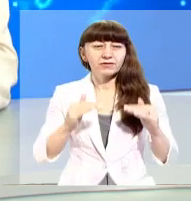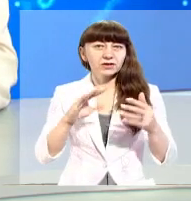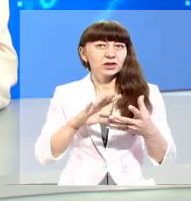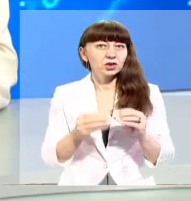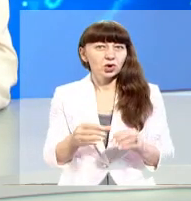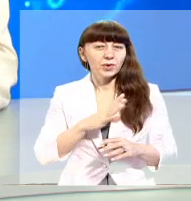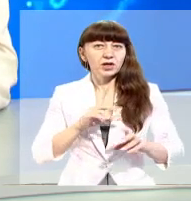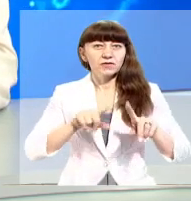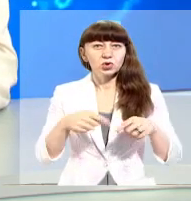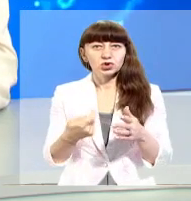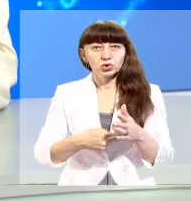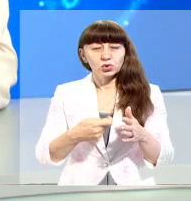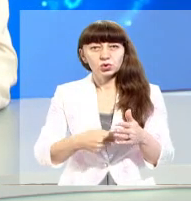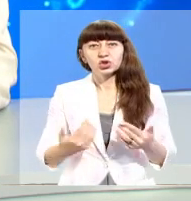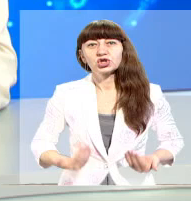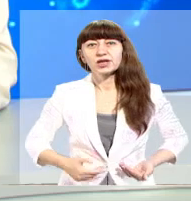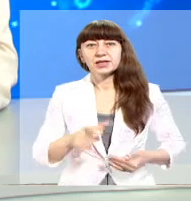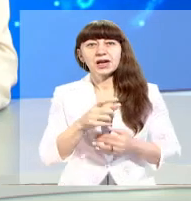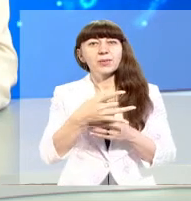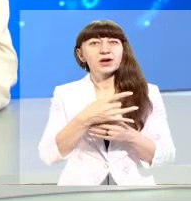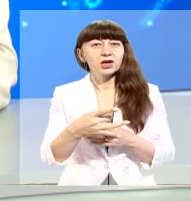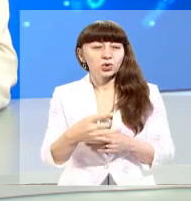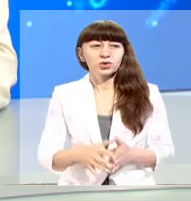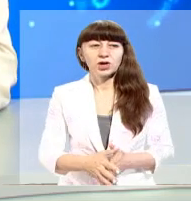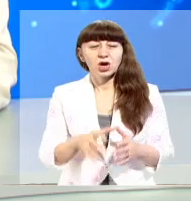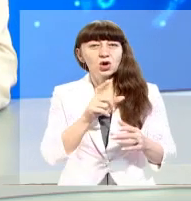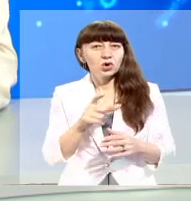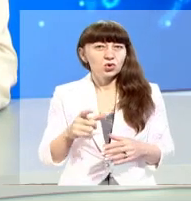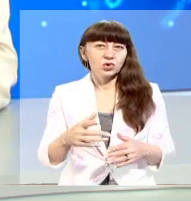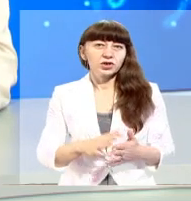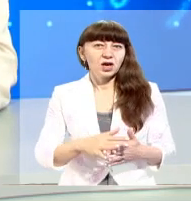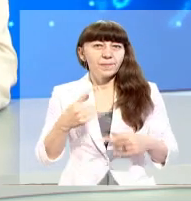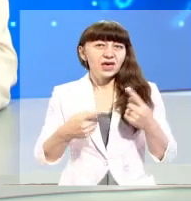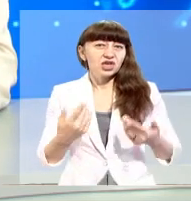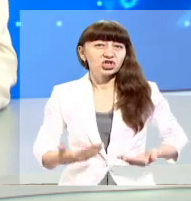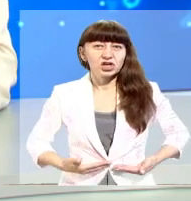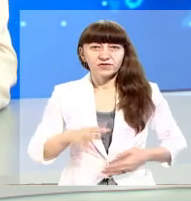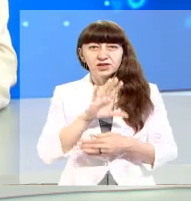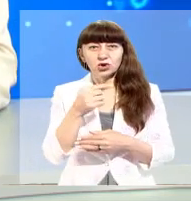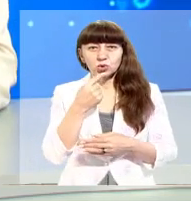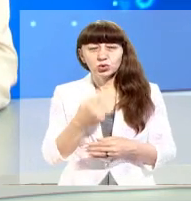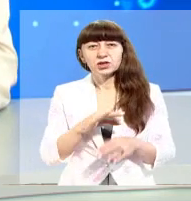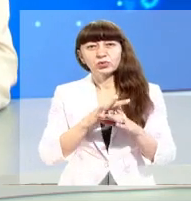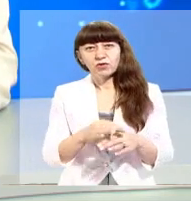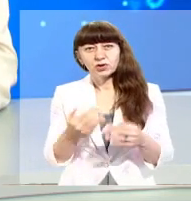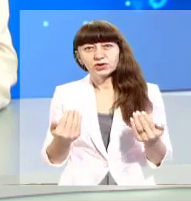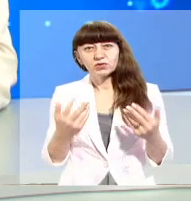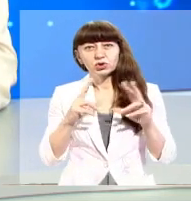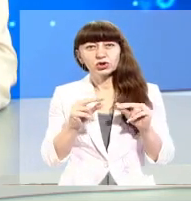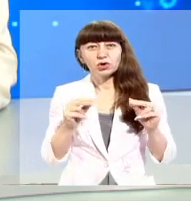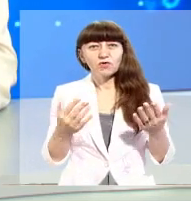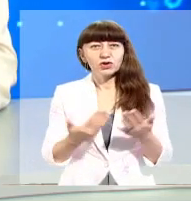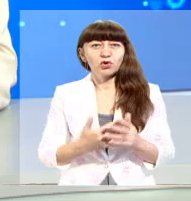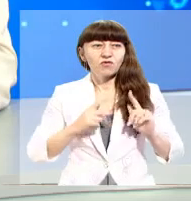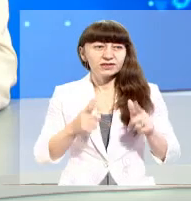этапом стало вручение ключей жителям южных районов. Люди стойко пережили все трудности и сегодня отмечают новоселье. В общей сложности в